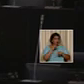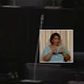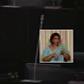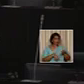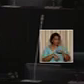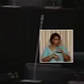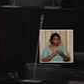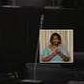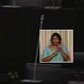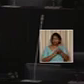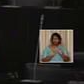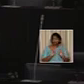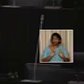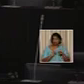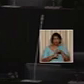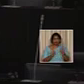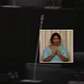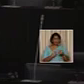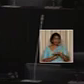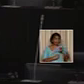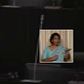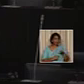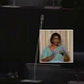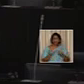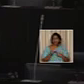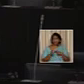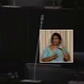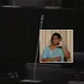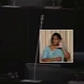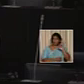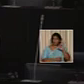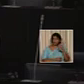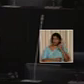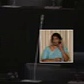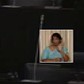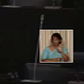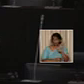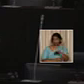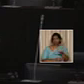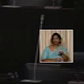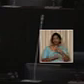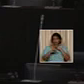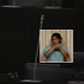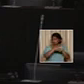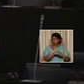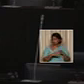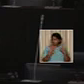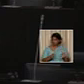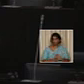संधा लबादेम सुसुत अनभूमि लेस अकर पंदा नवसी दाहतर इडम प्रमाण हंधुनागन